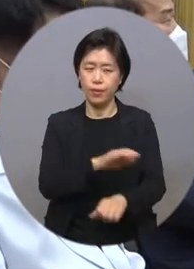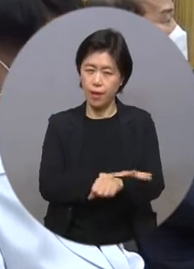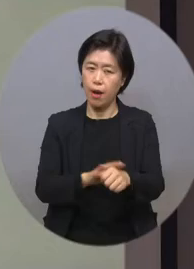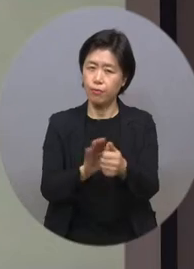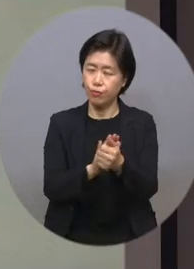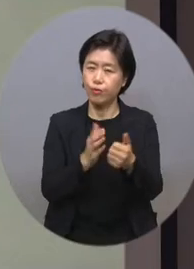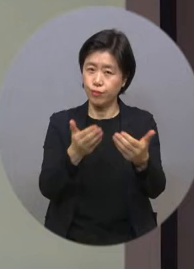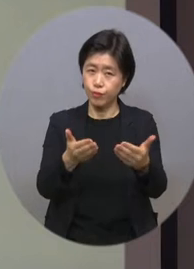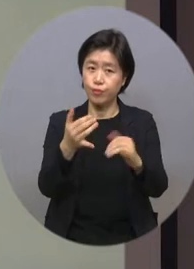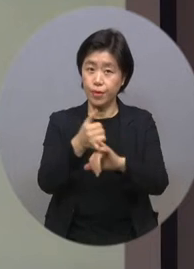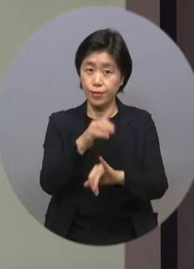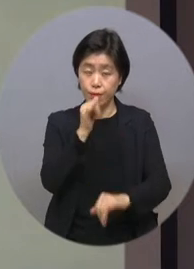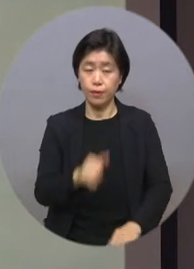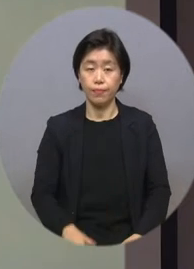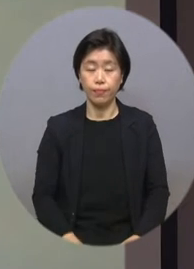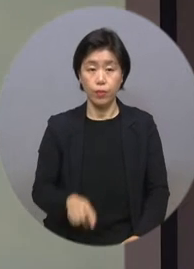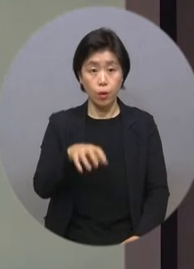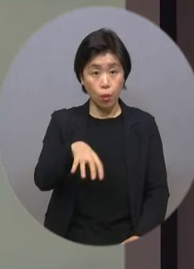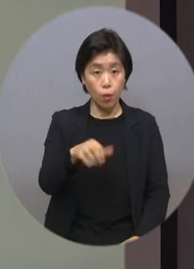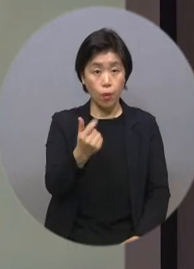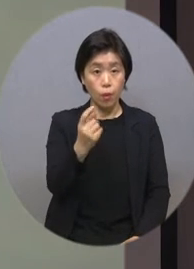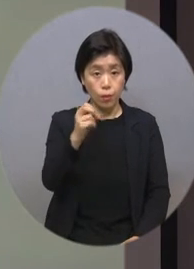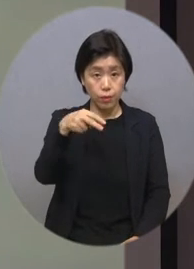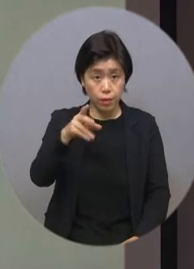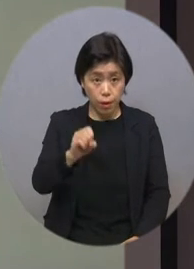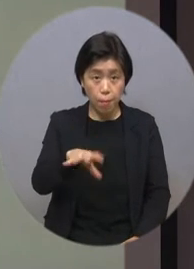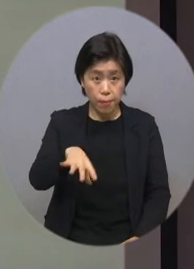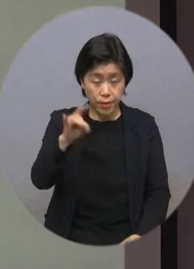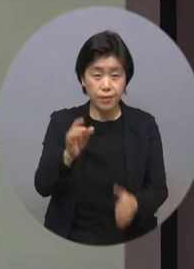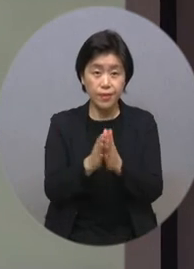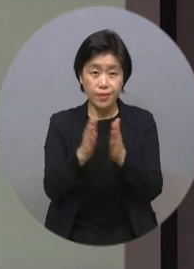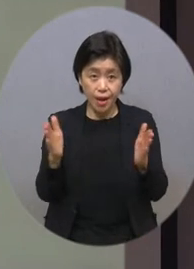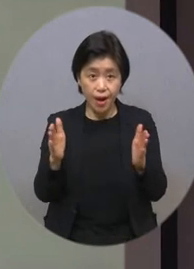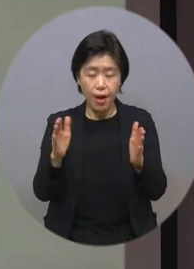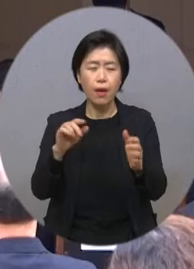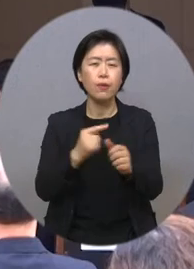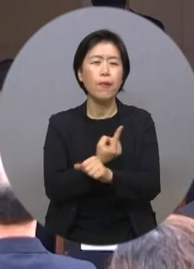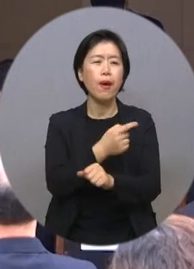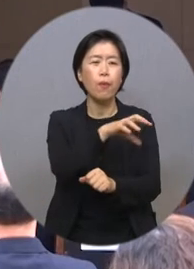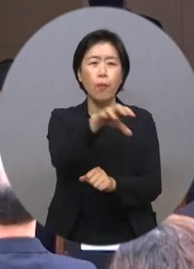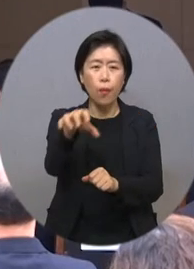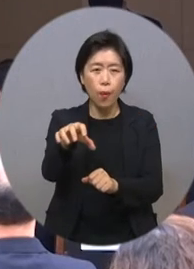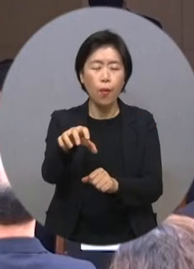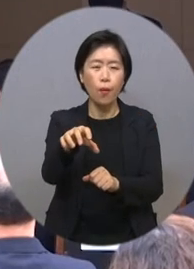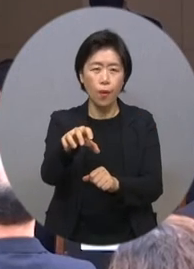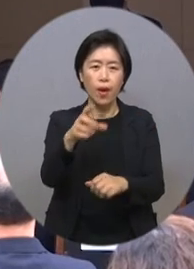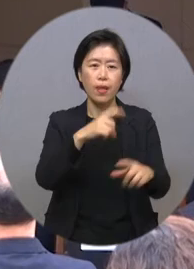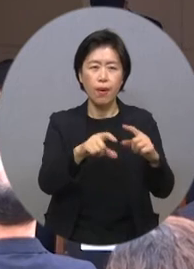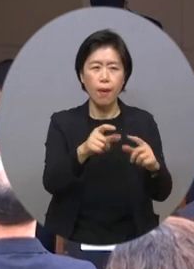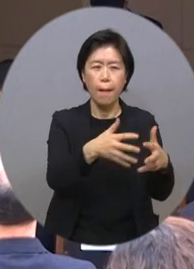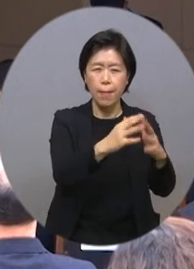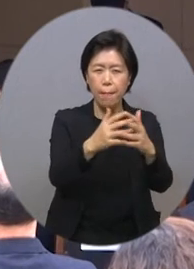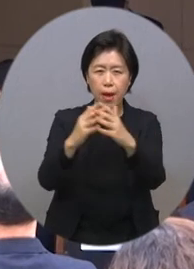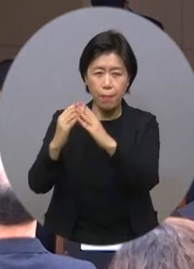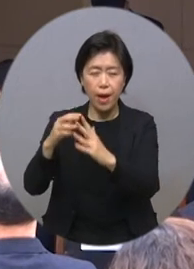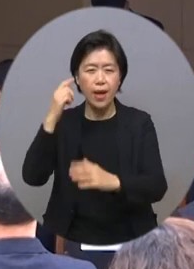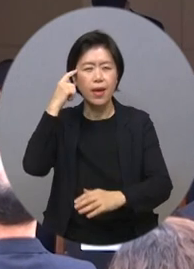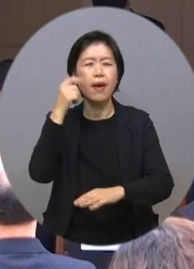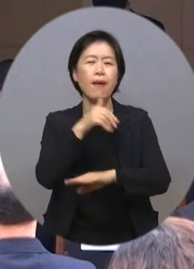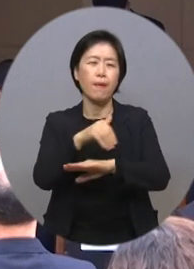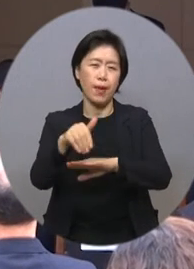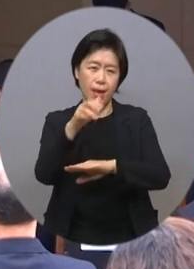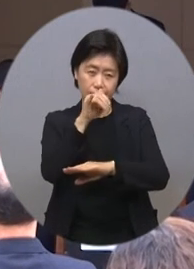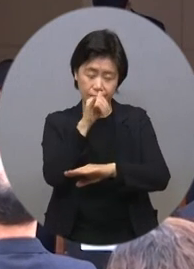하겠다며 홍성을 시작으로 앞으로 더 많은 시군에 공공산후조리원을 확대해 나갈 수 있도록